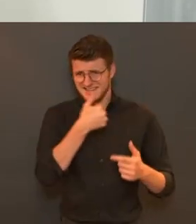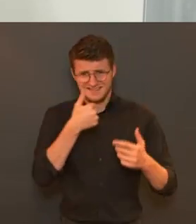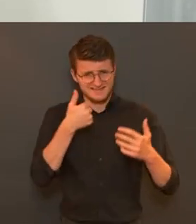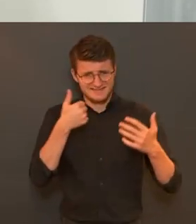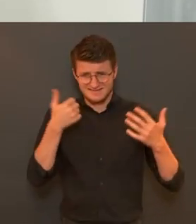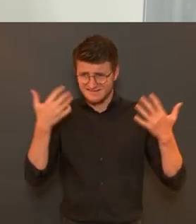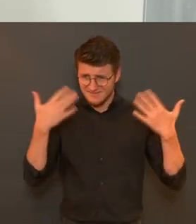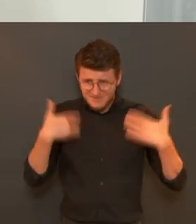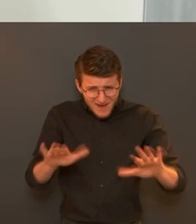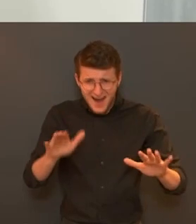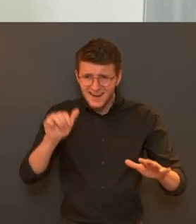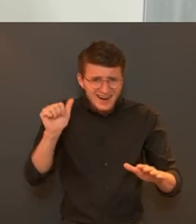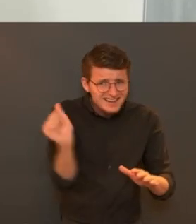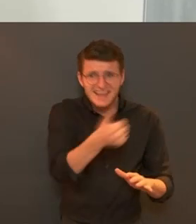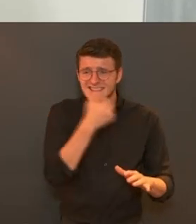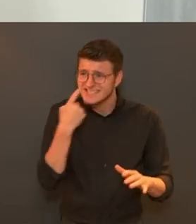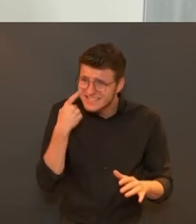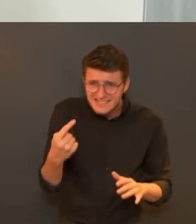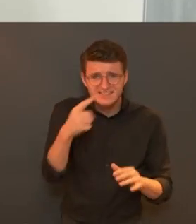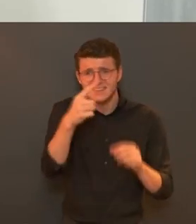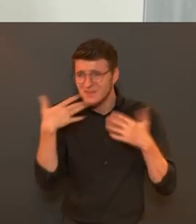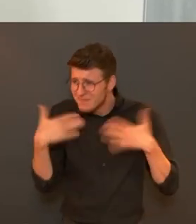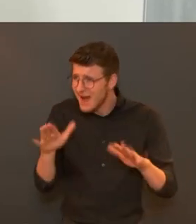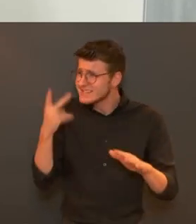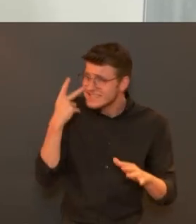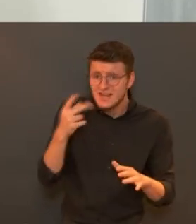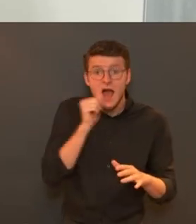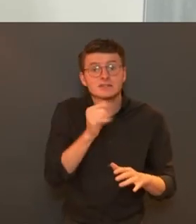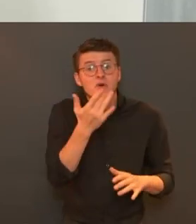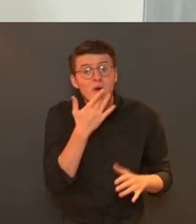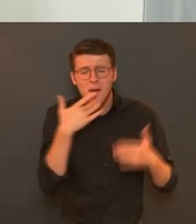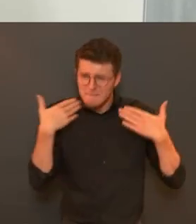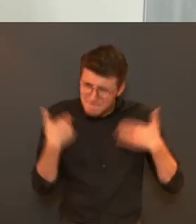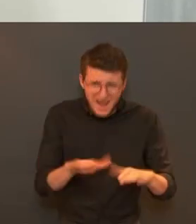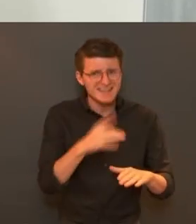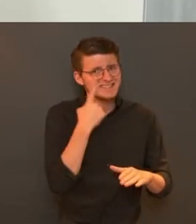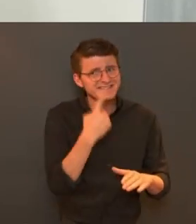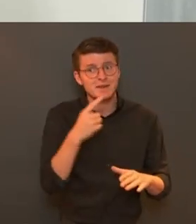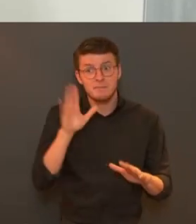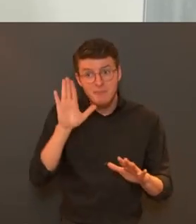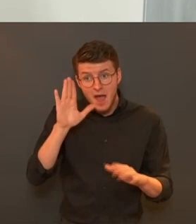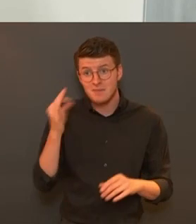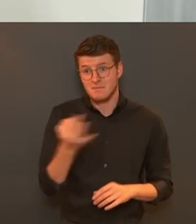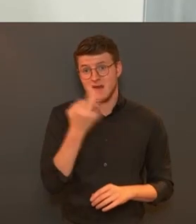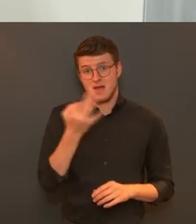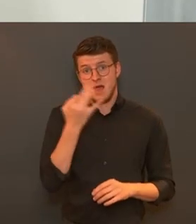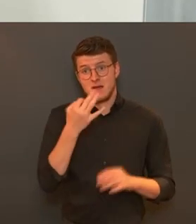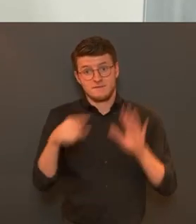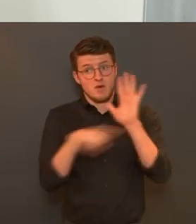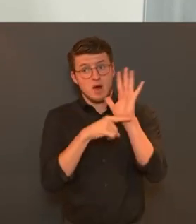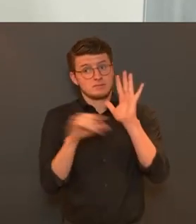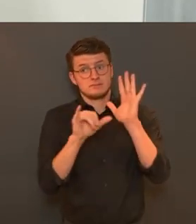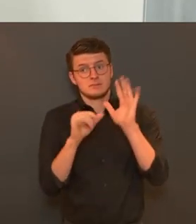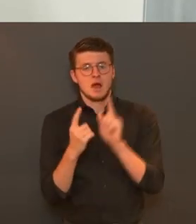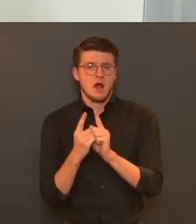nous pouvons voir toutes les personnes que nous avons envie de voir, à condition de maintenir